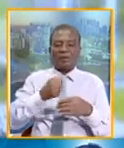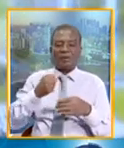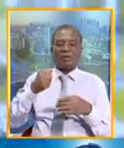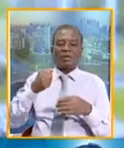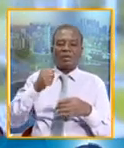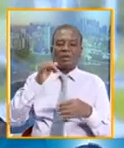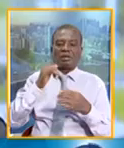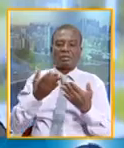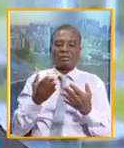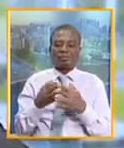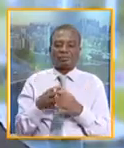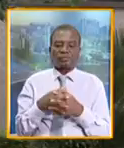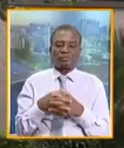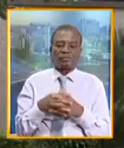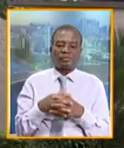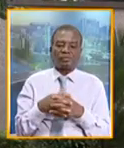électoral. Sidonie Davila.